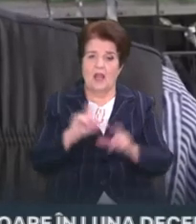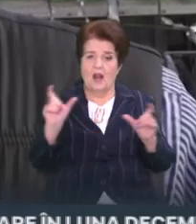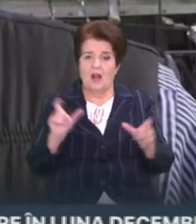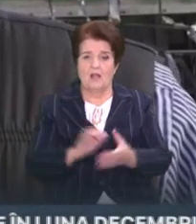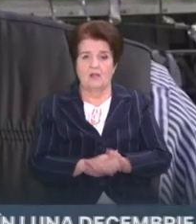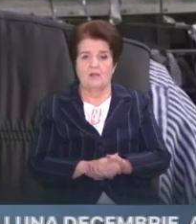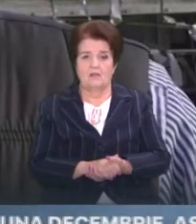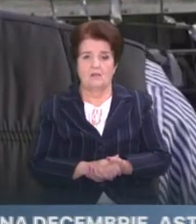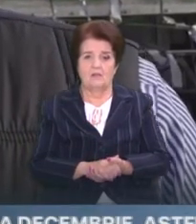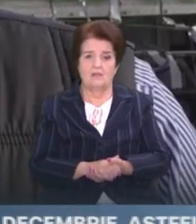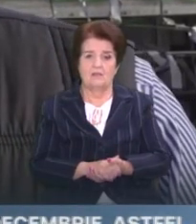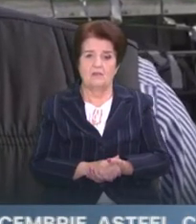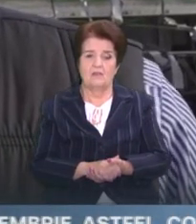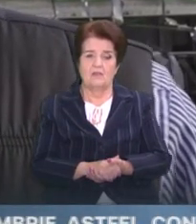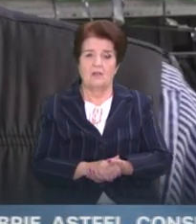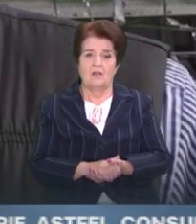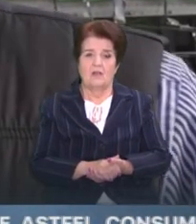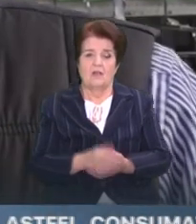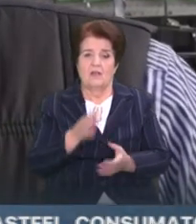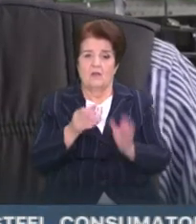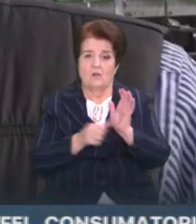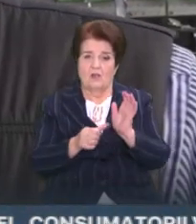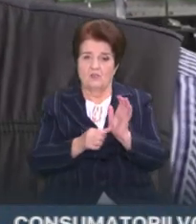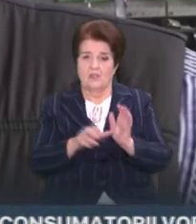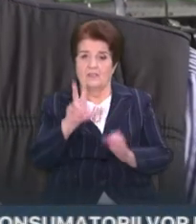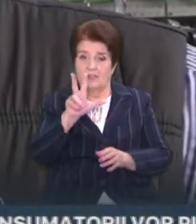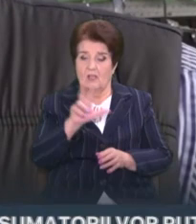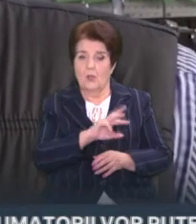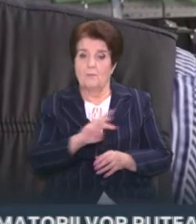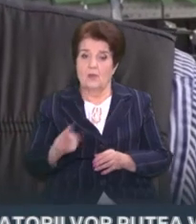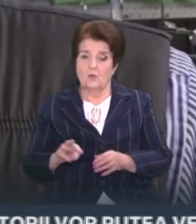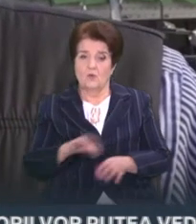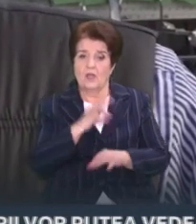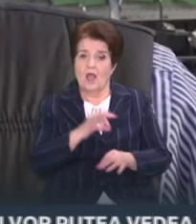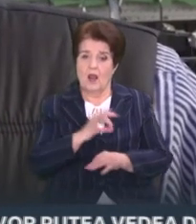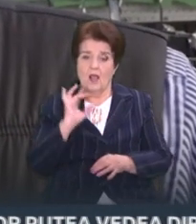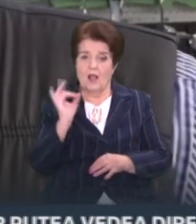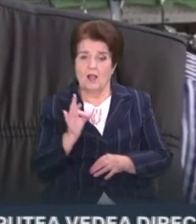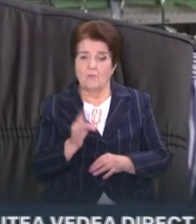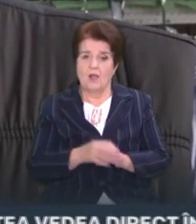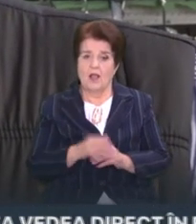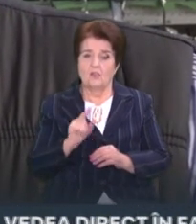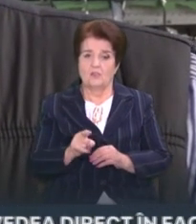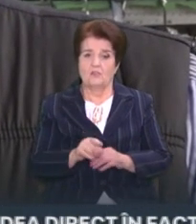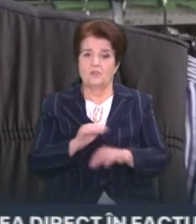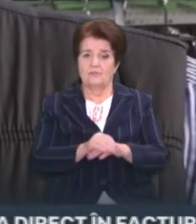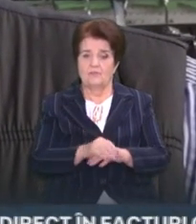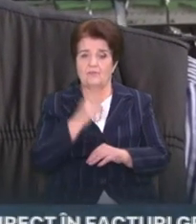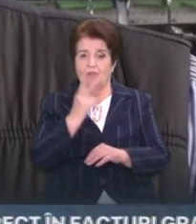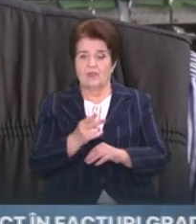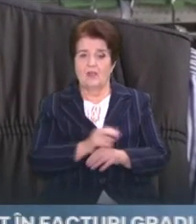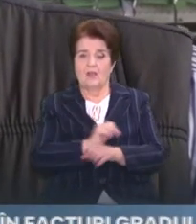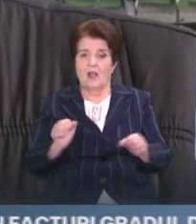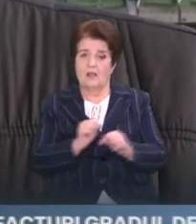603, sработала сигнализация. La ora 6:03 s-a activat alarma. Eu locuiesc alături și am așteptat să se termine